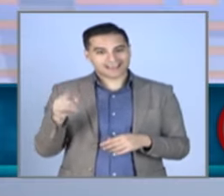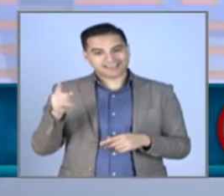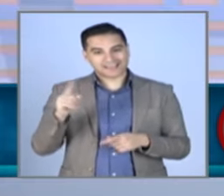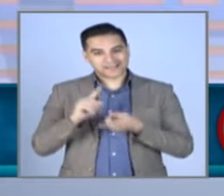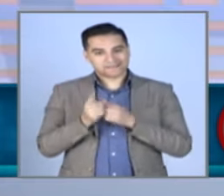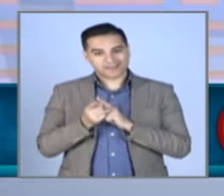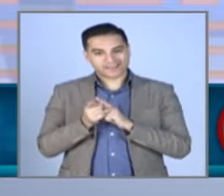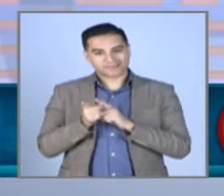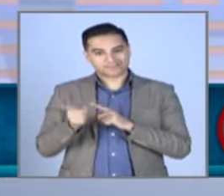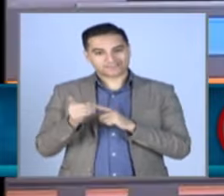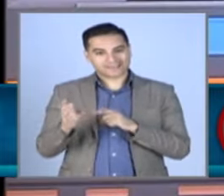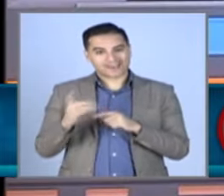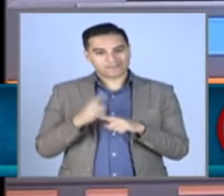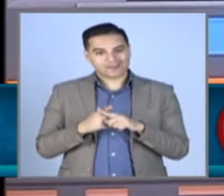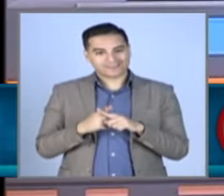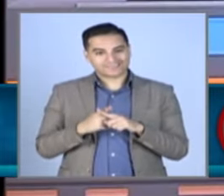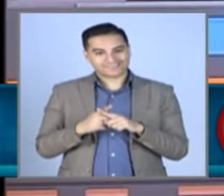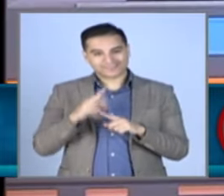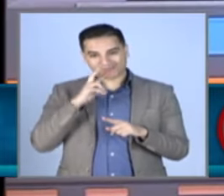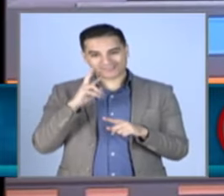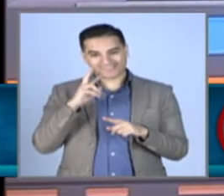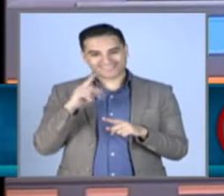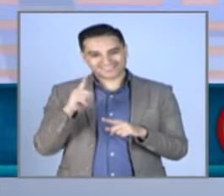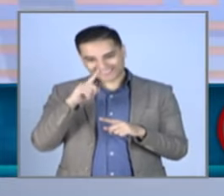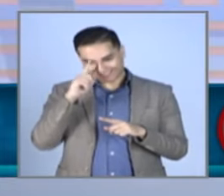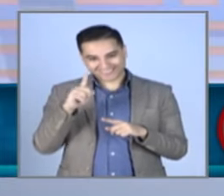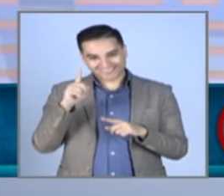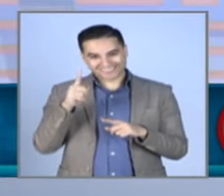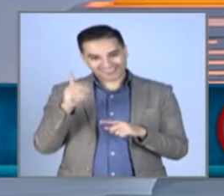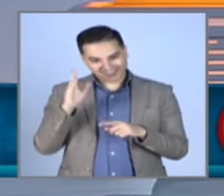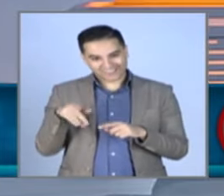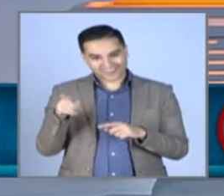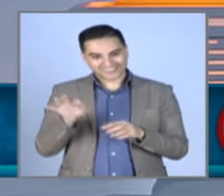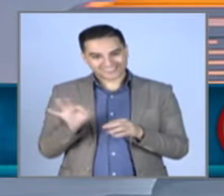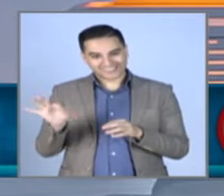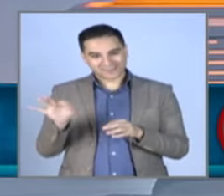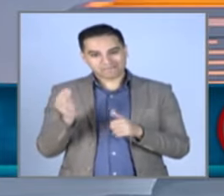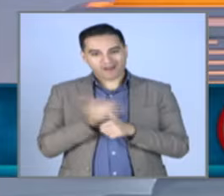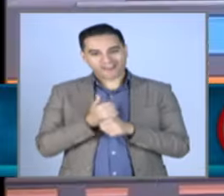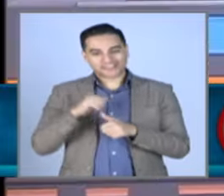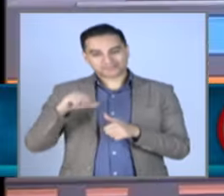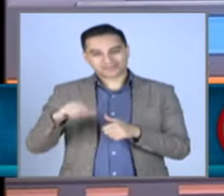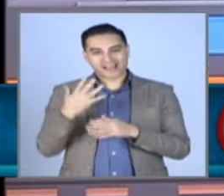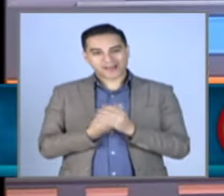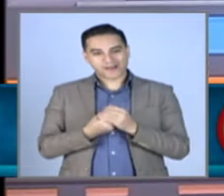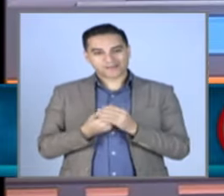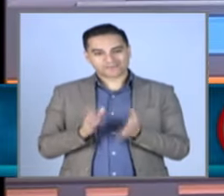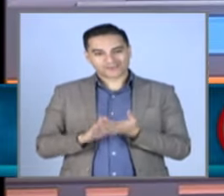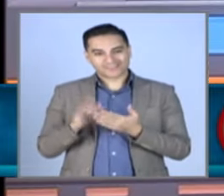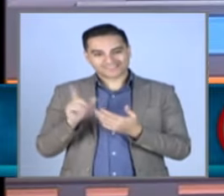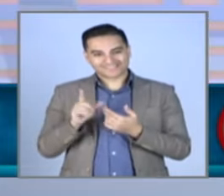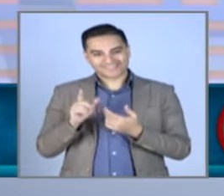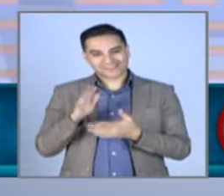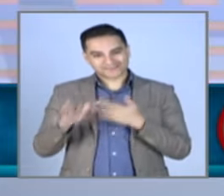عندك يديك إجابة وتبقى غلط؟ بجد؟ إن شاء الله صح. ينفع كده؟ لا ما ينفعش. طب هنعمل إيه في الموضوع ده؟ هزع.